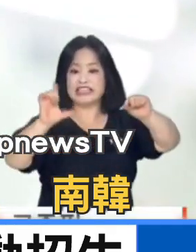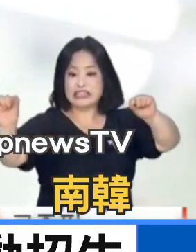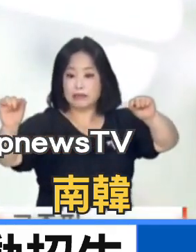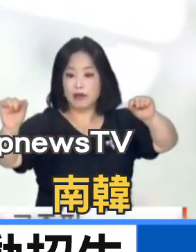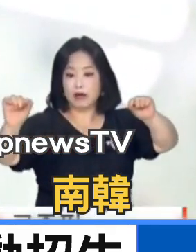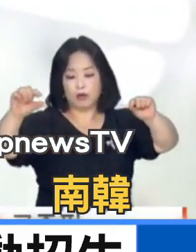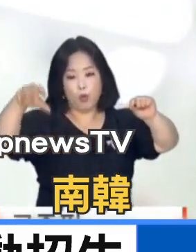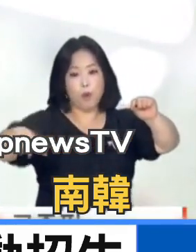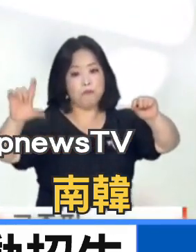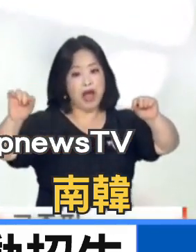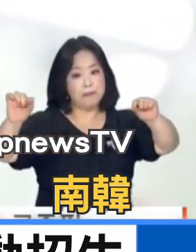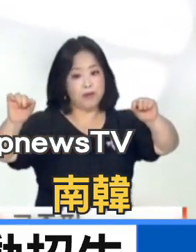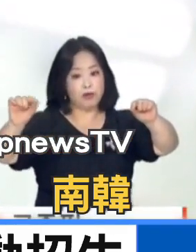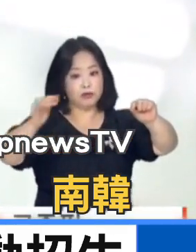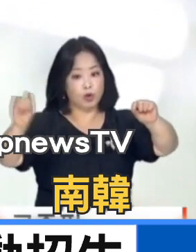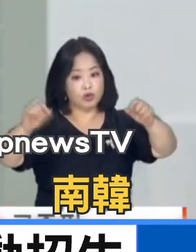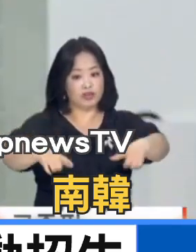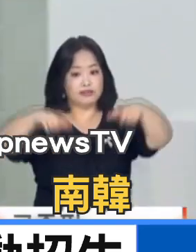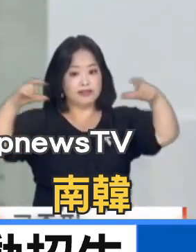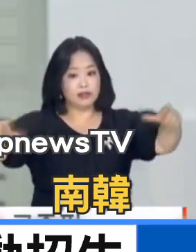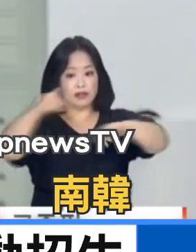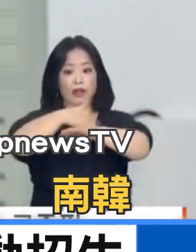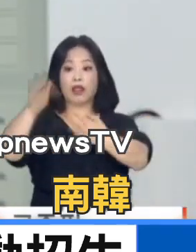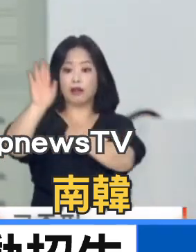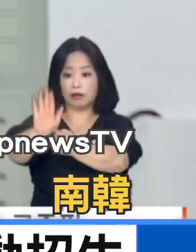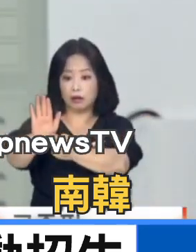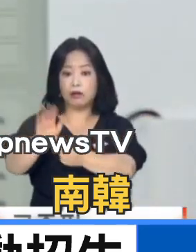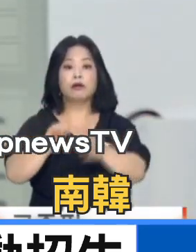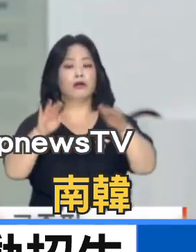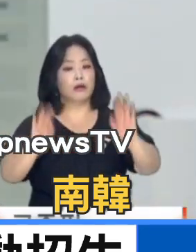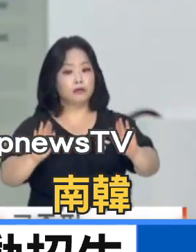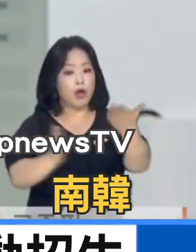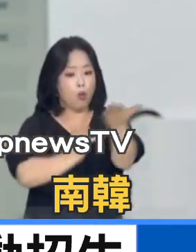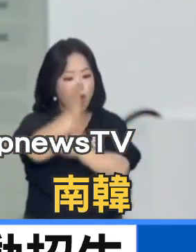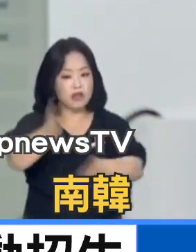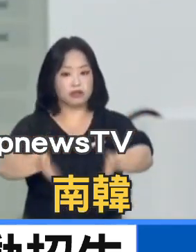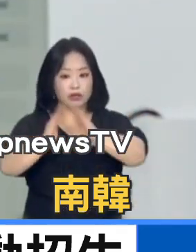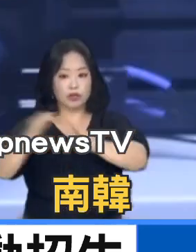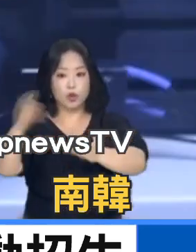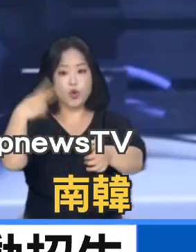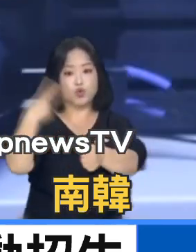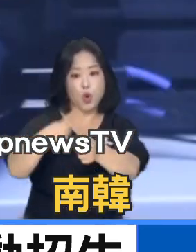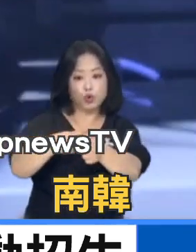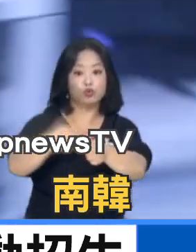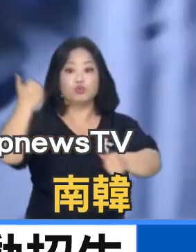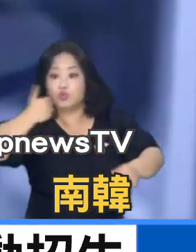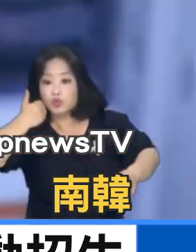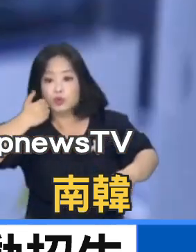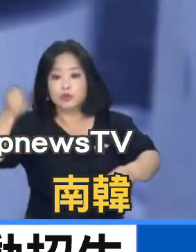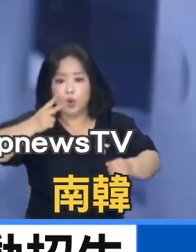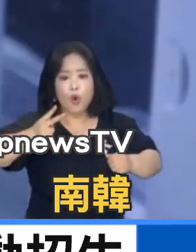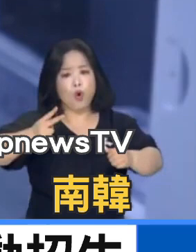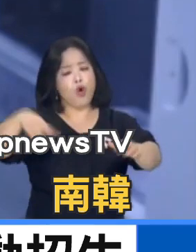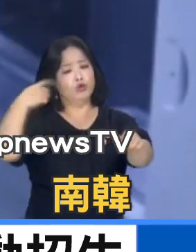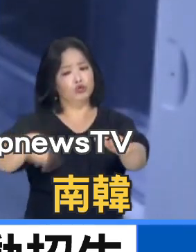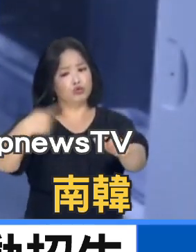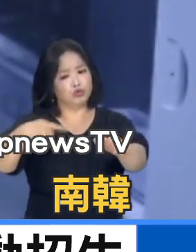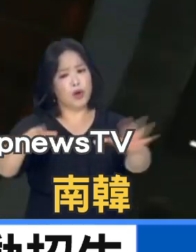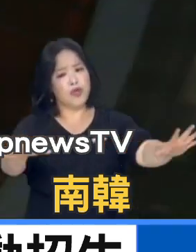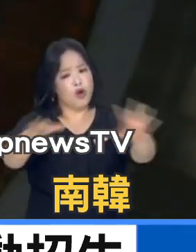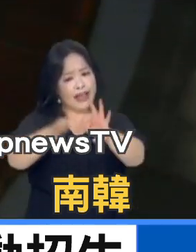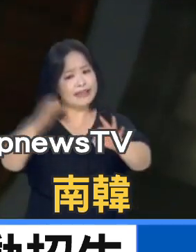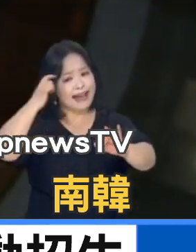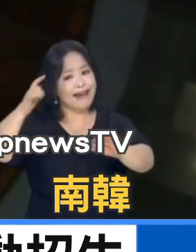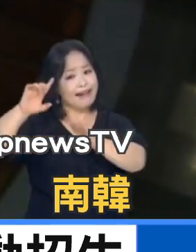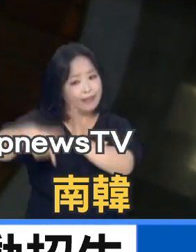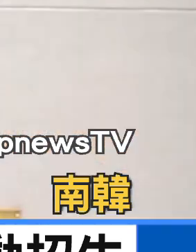圈10000名、地方10000名等一共20000名，但考虑到科系设置和教授授课年限，实际组织人力还需